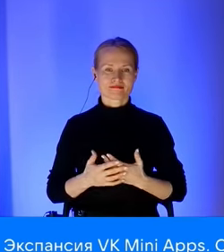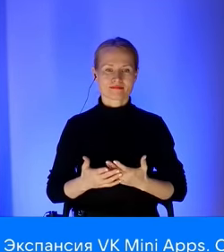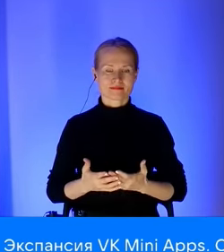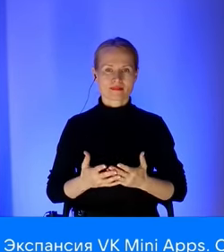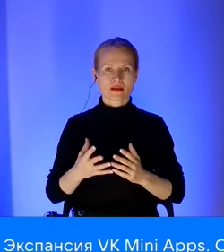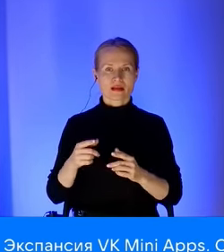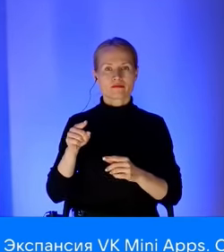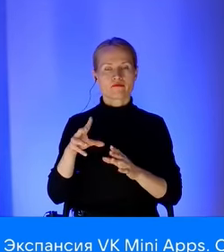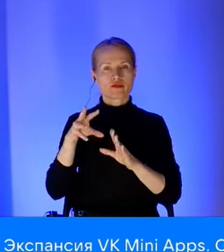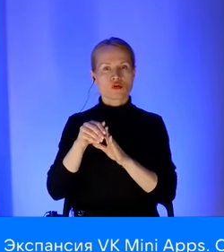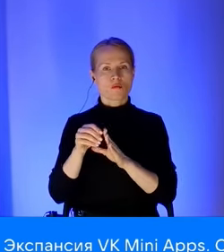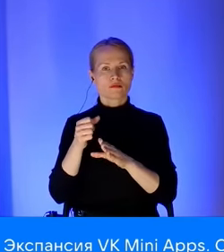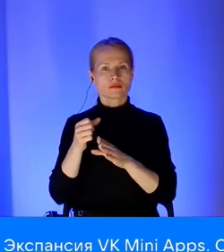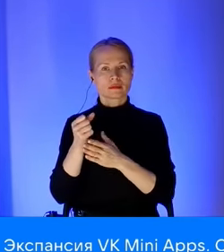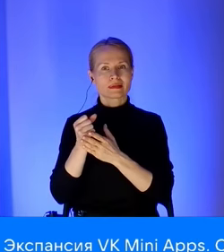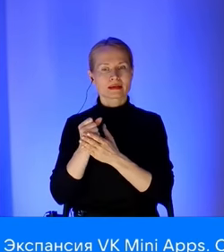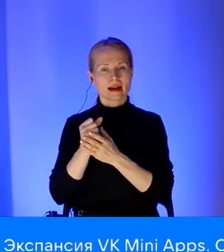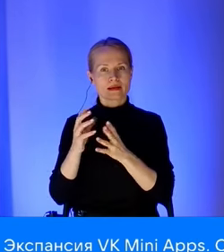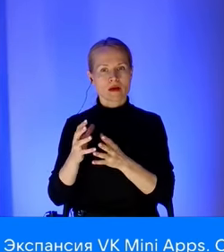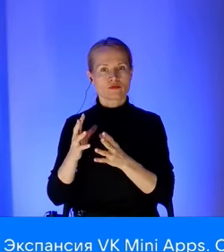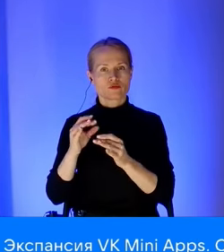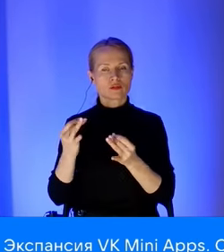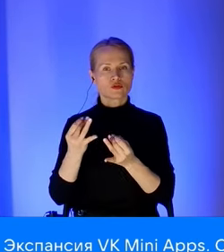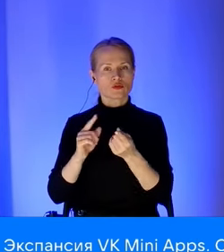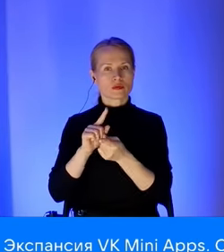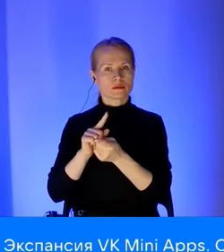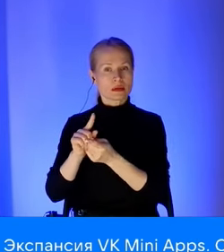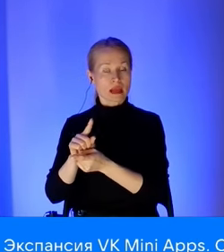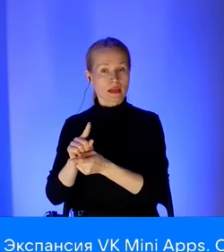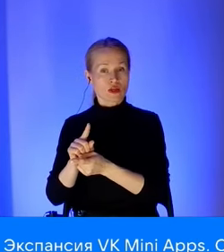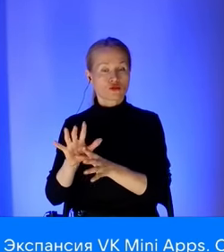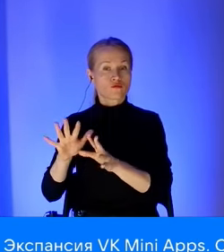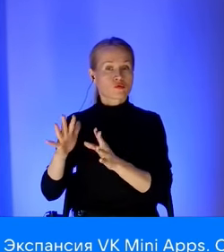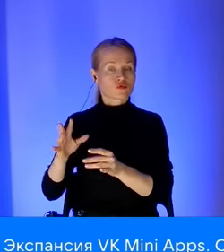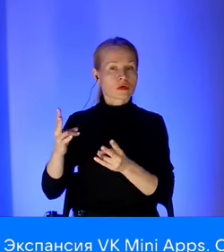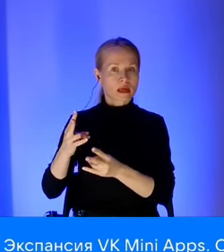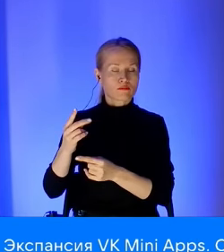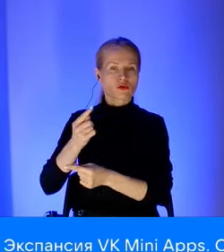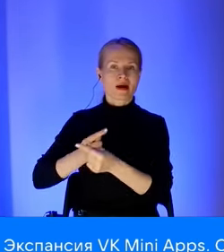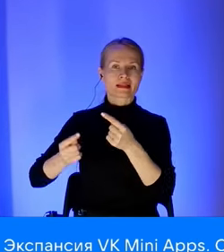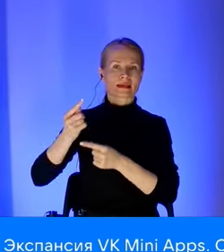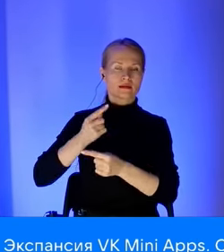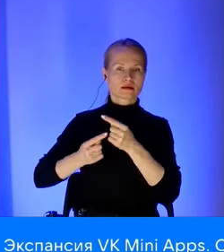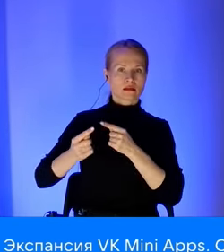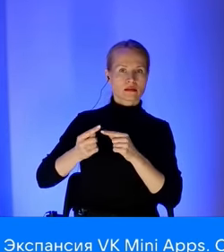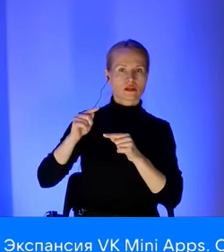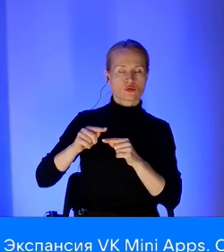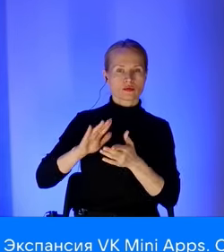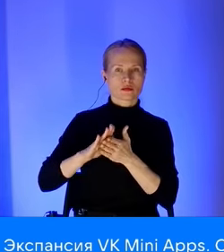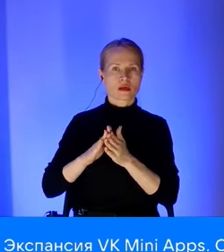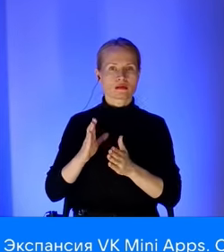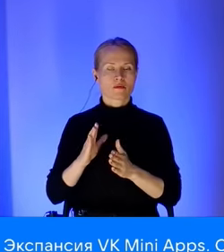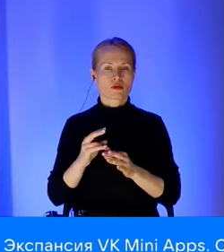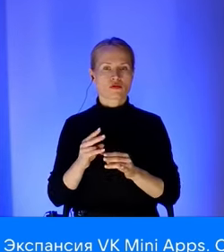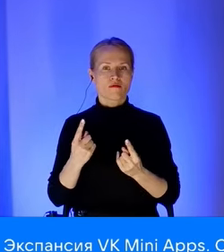В нем мы храним всю историю изменений. Это позволяет нам в любой момент откатываться на то состояние системы, которое важно нам